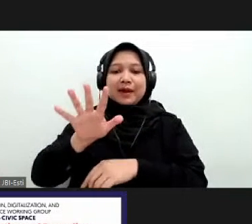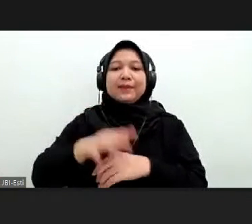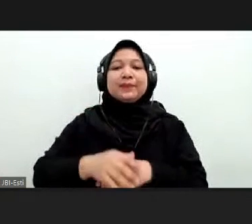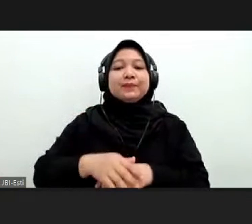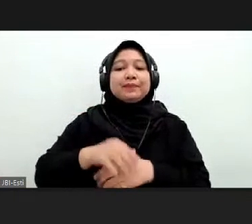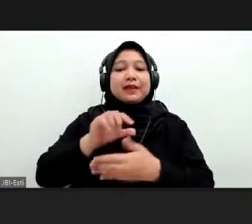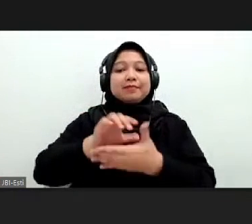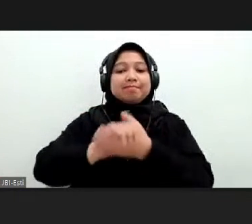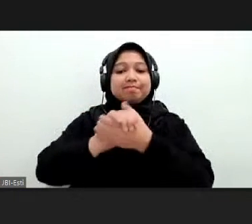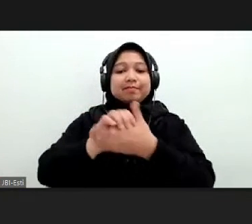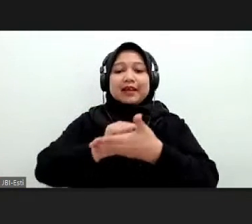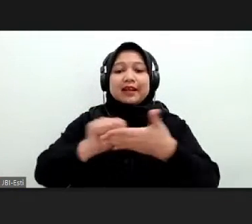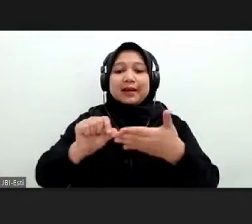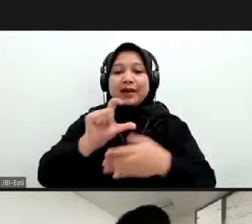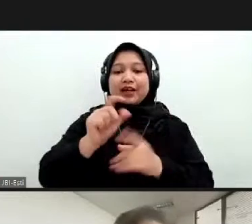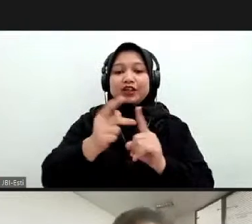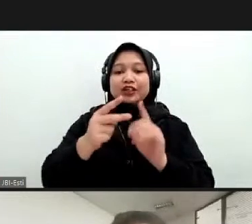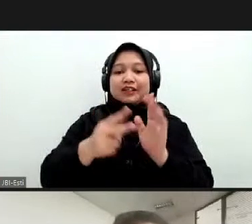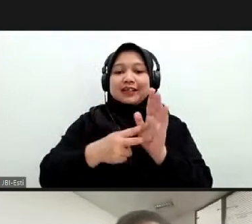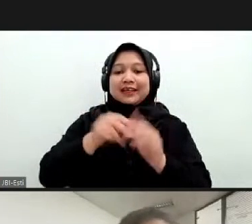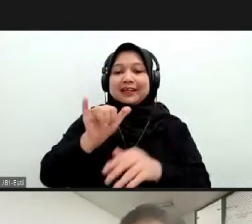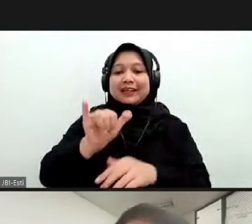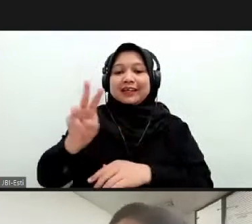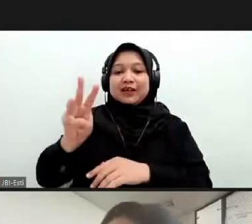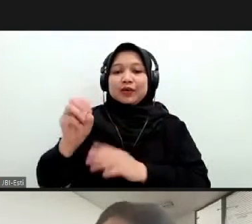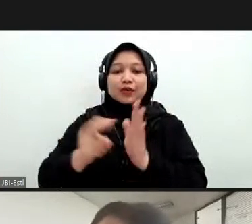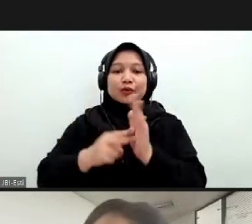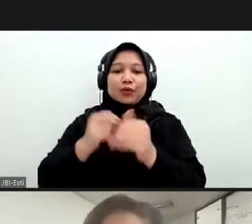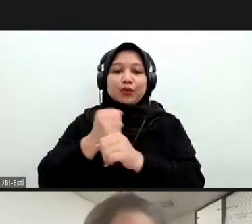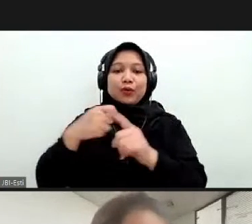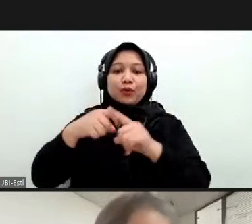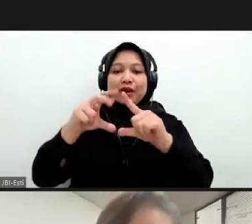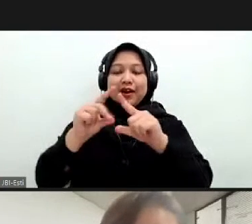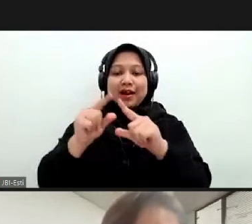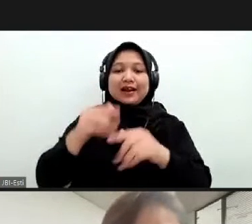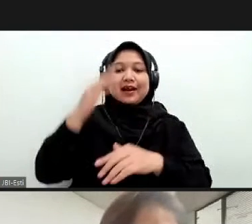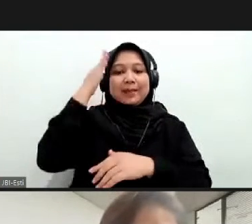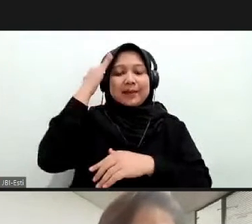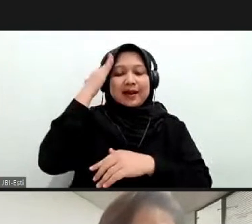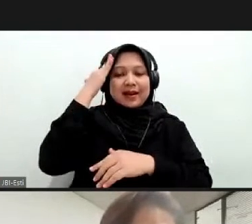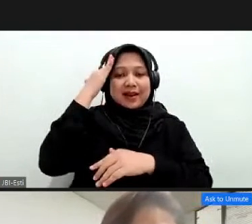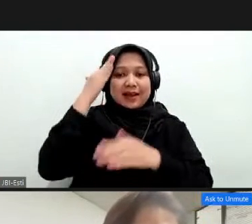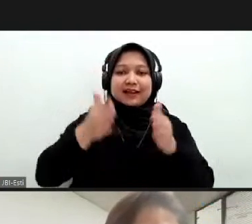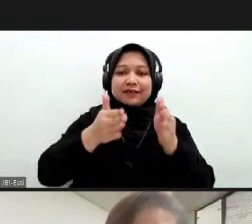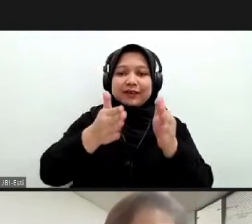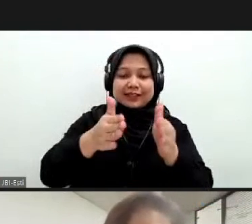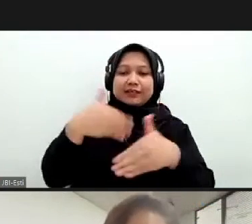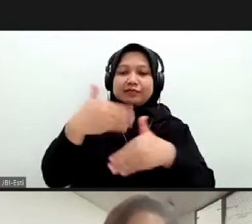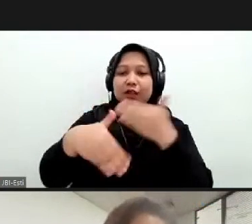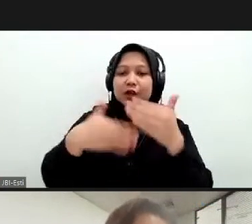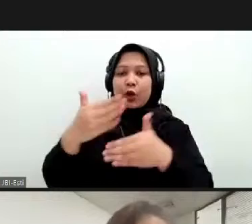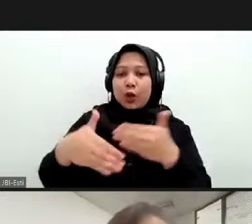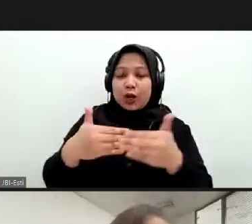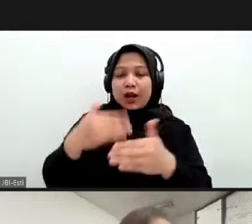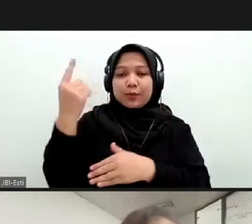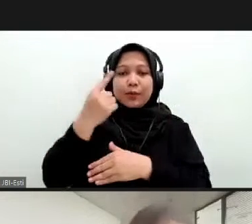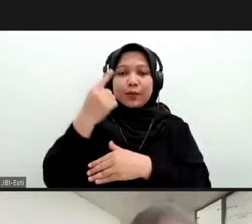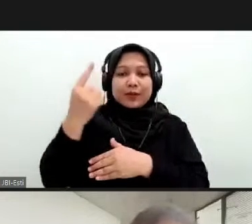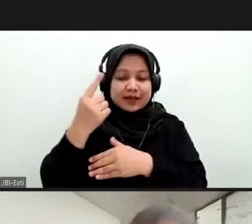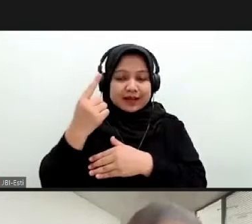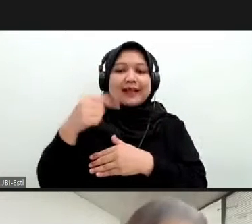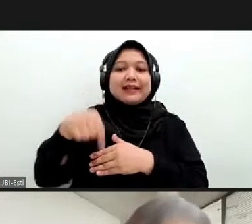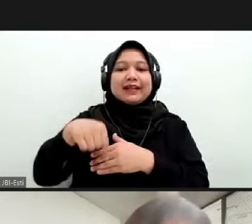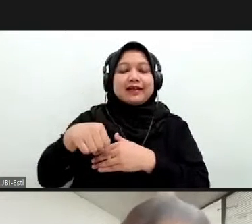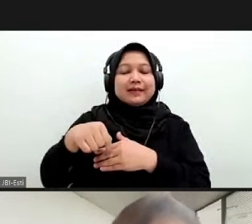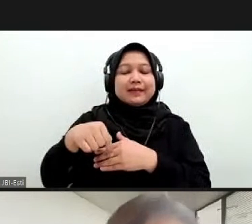dari Working Group Civic Space dan Kepala Divisi dari Tata Kelola Lingkungan Hidup dan Keadilan Iklim di Indonesian Center for Environmental Law. Dan